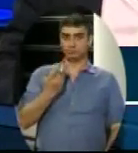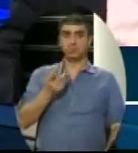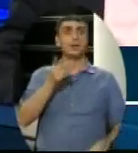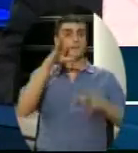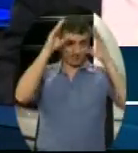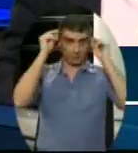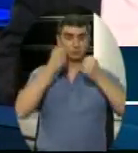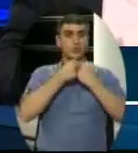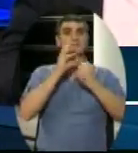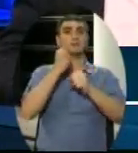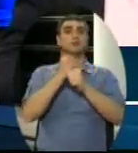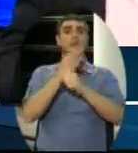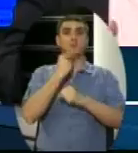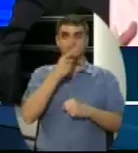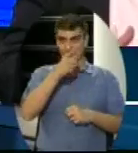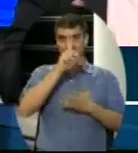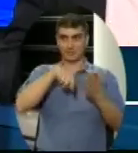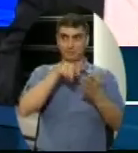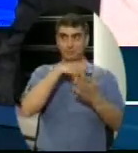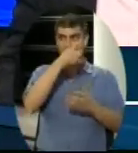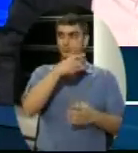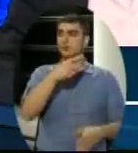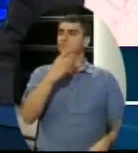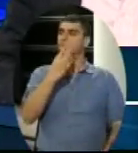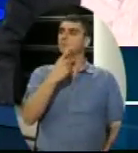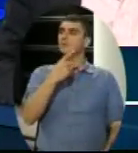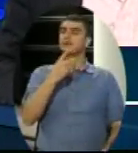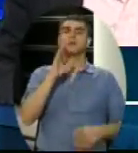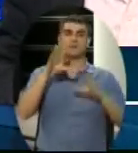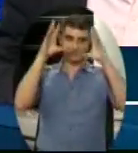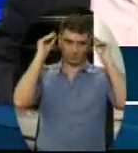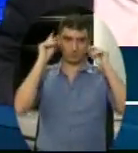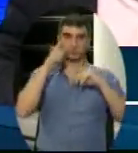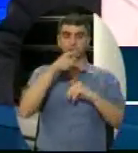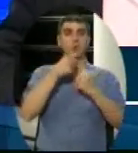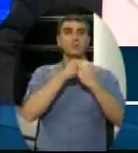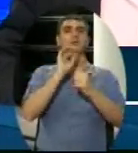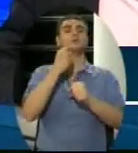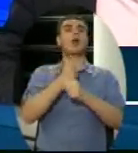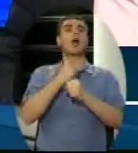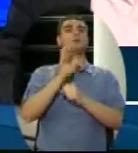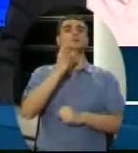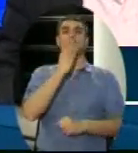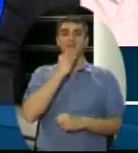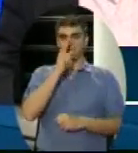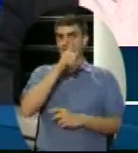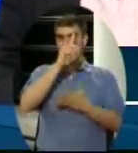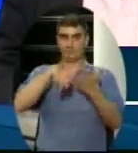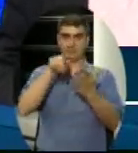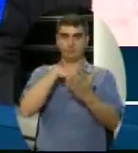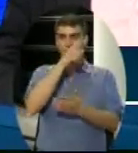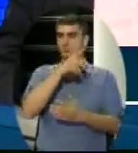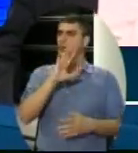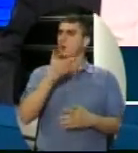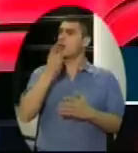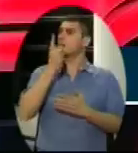שנאבק למען עבודה עברית, אתם גם הייתם פוסלים אותו. רגע, בוא נעשה סדר בדיון הזה. בן גוריון שנאבק למען עבודה עברית, גם אותו אתם הייתם פוסלים. למה לפסול